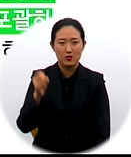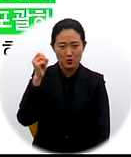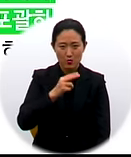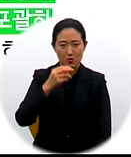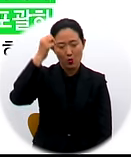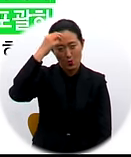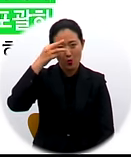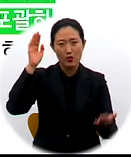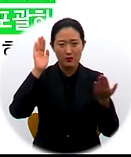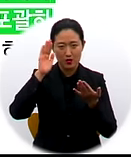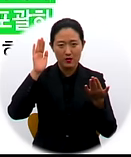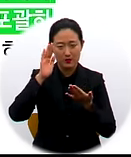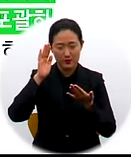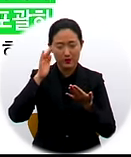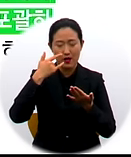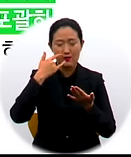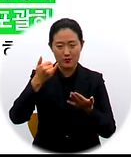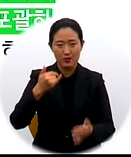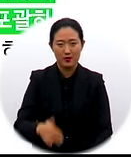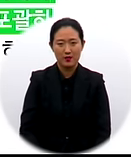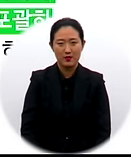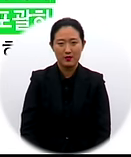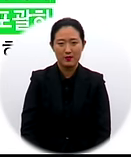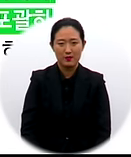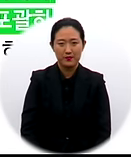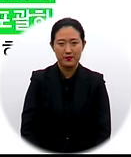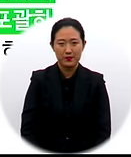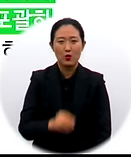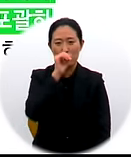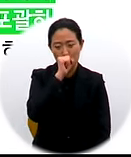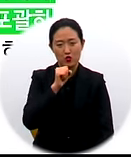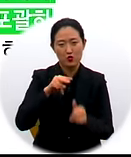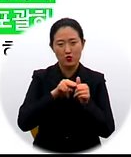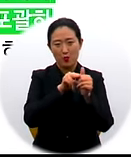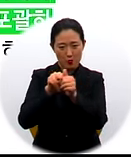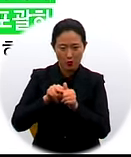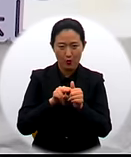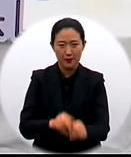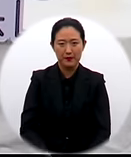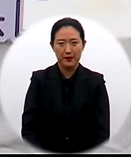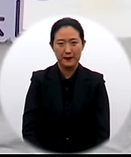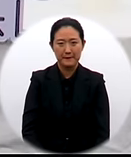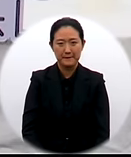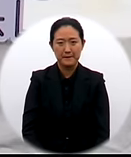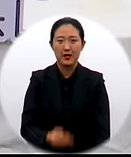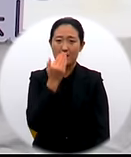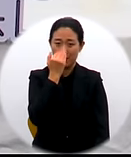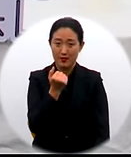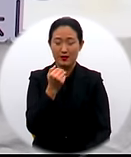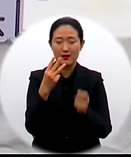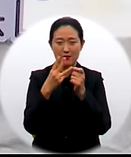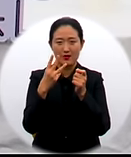둔 강서구민 학부모분들도 알아두시면 좋을 유용한 트렌드가 될 것 같습니다. 좀 고리타분하죠? 세